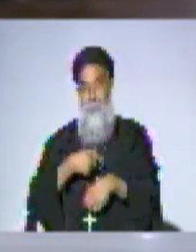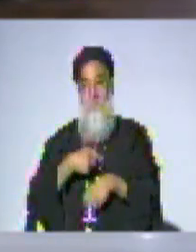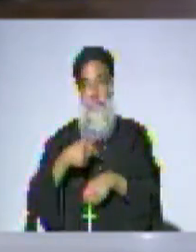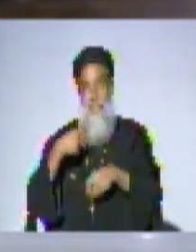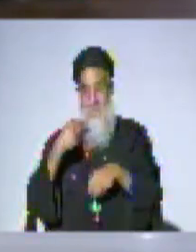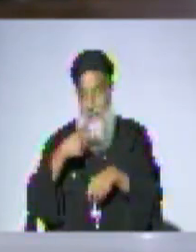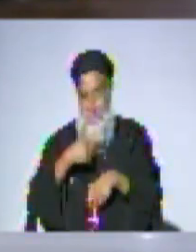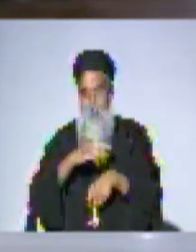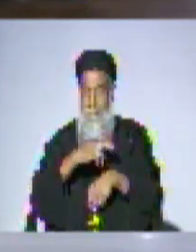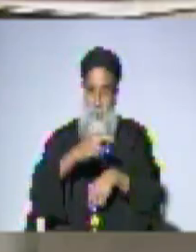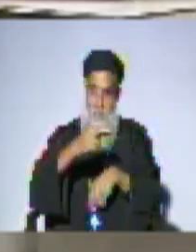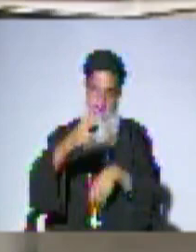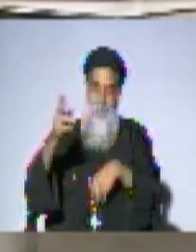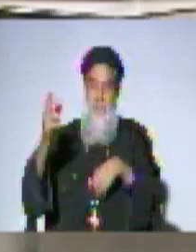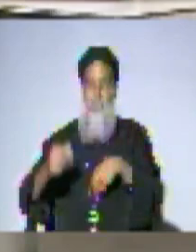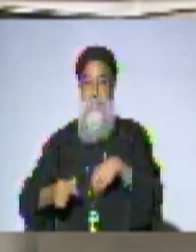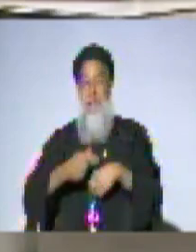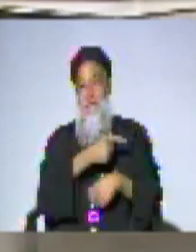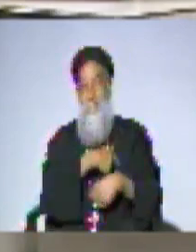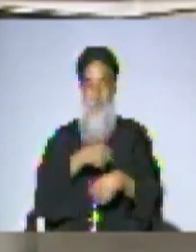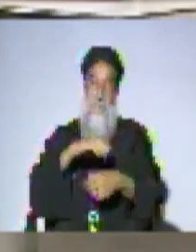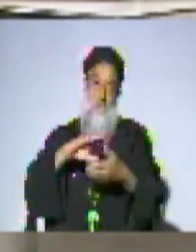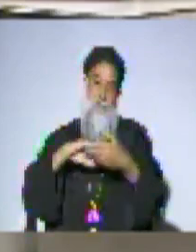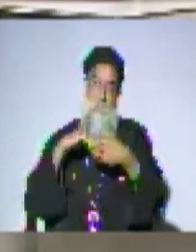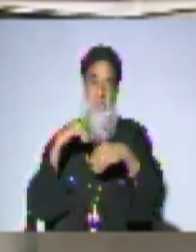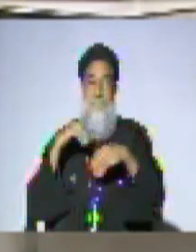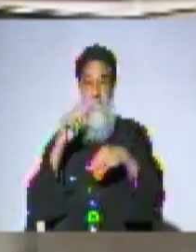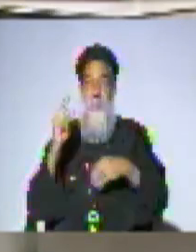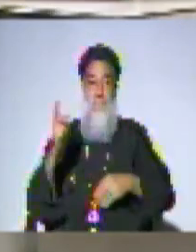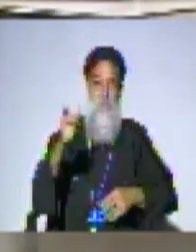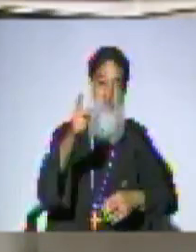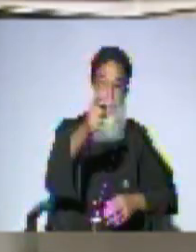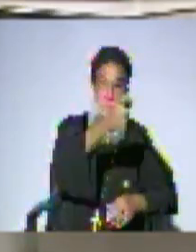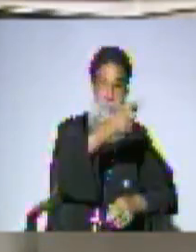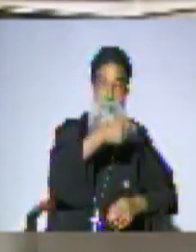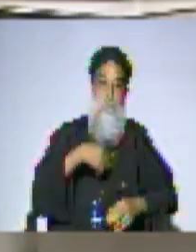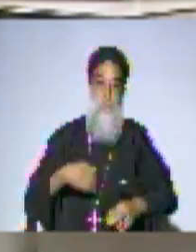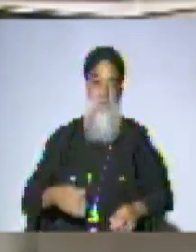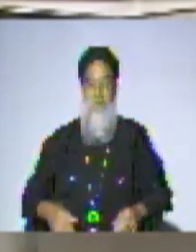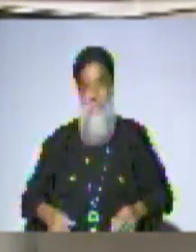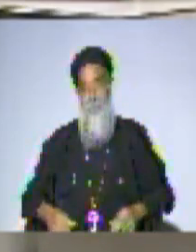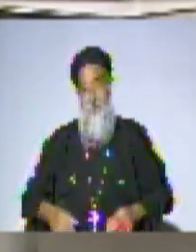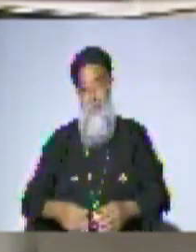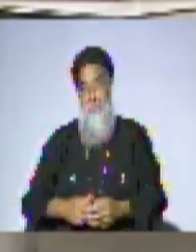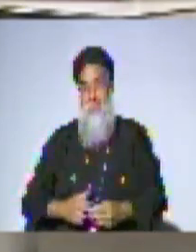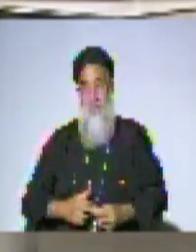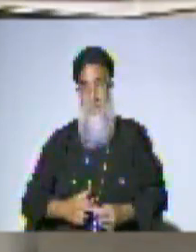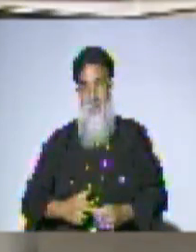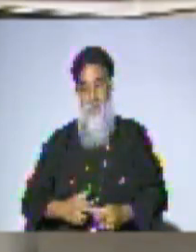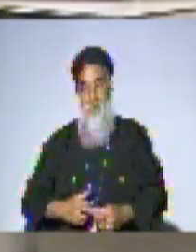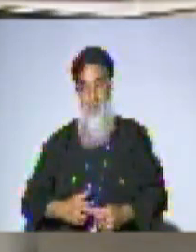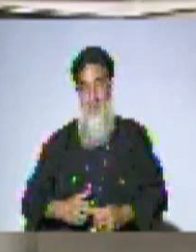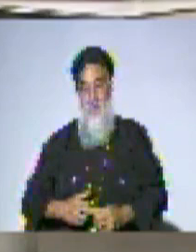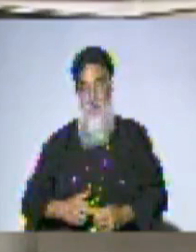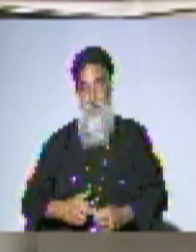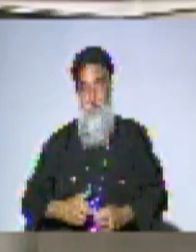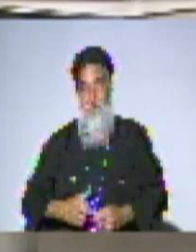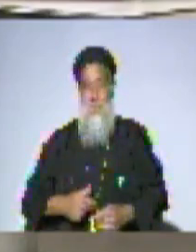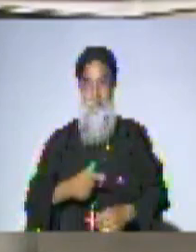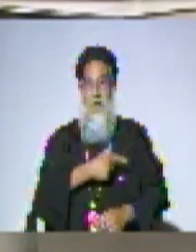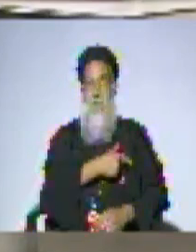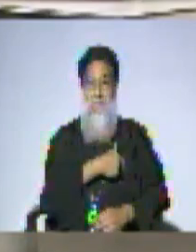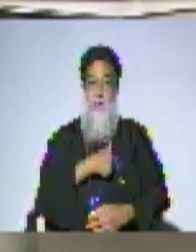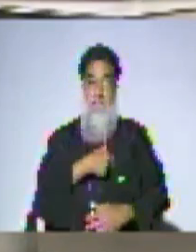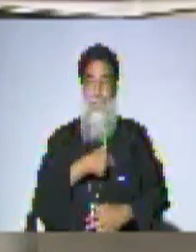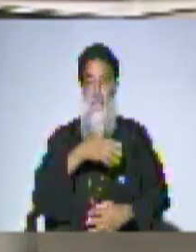عبود. ف يعني اعترض امين الخدمه ان ما ينفعش ان احنا نسمي تمار